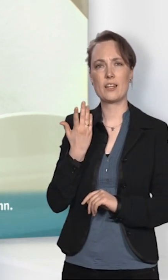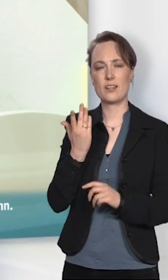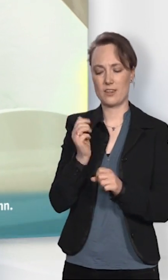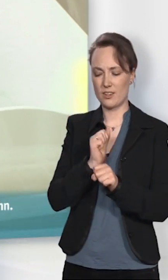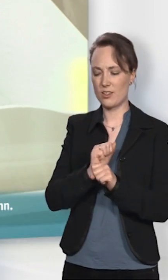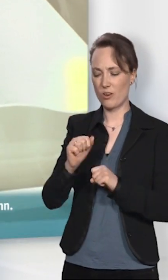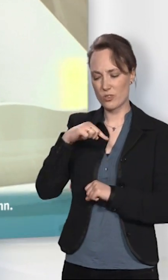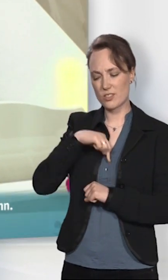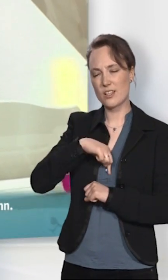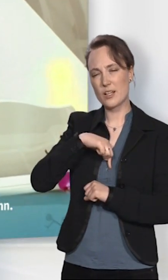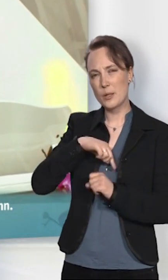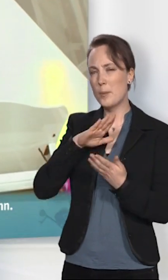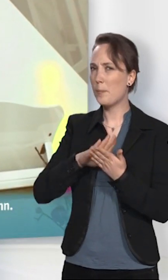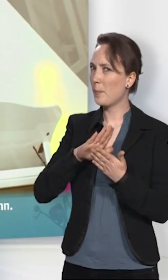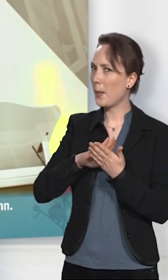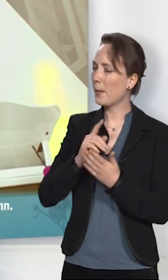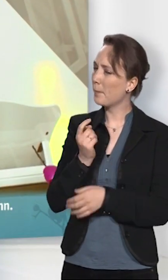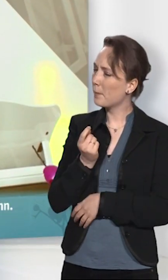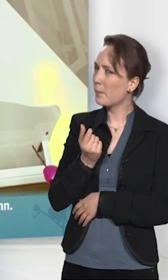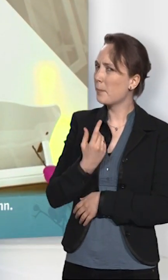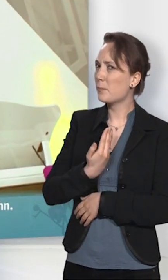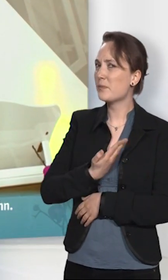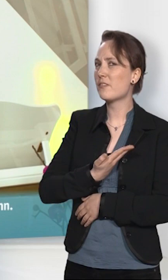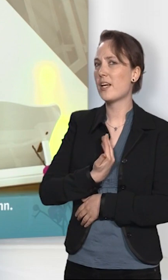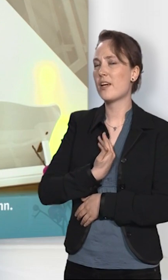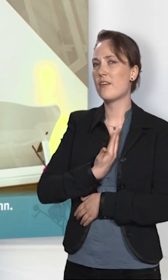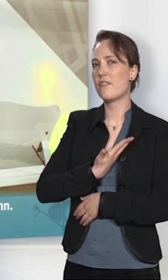verstehen, doch ein letzter Zweifel bleibt